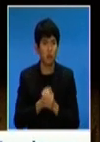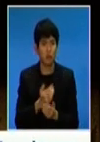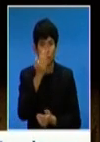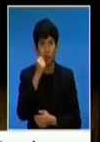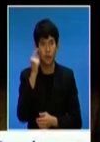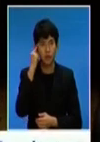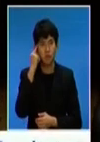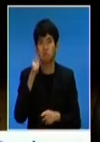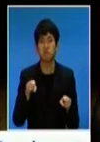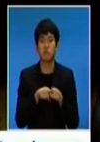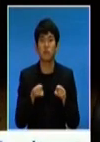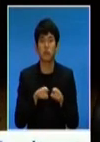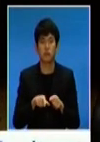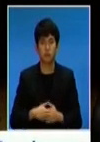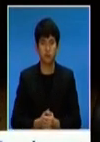ครับ